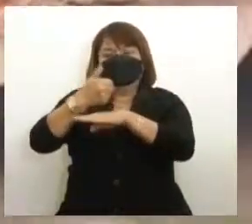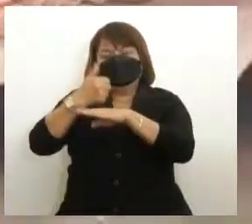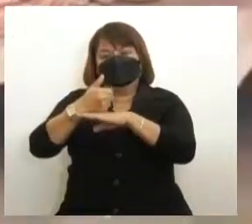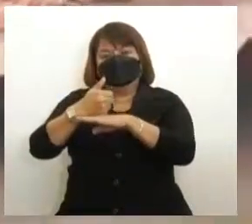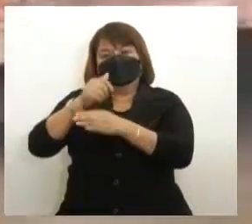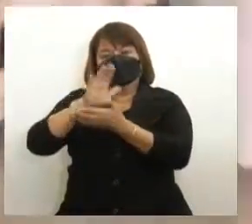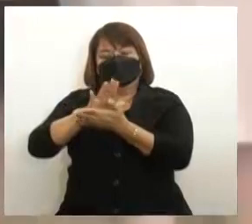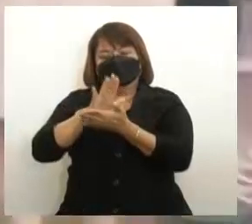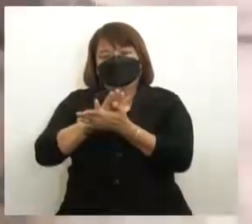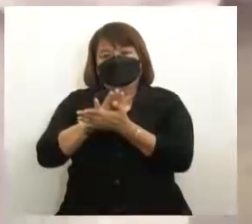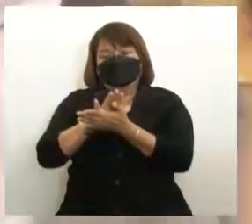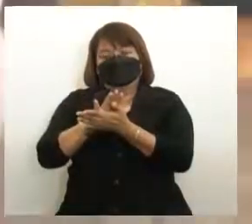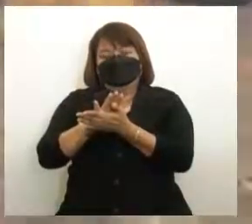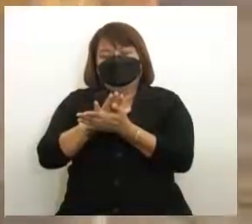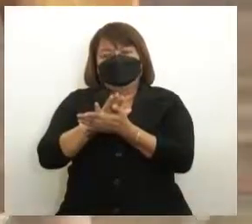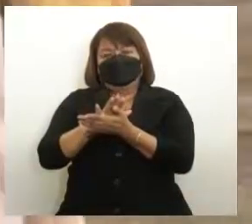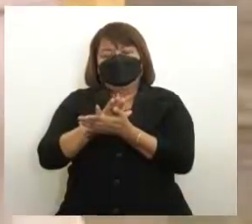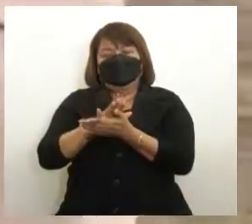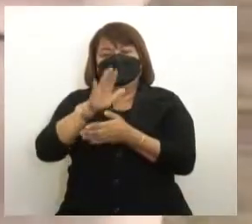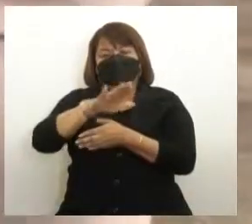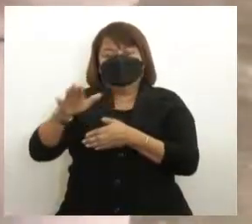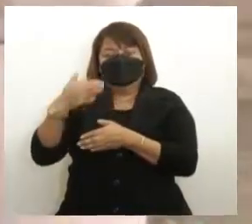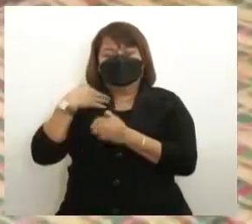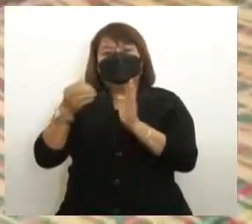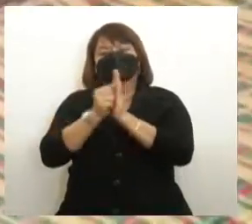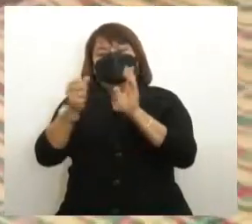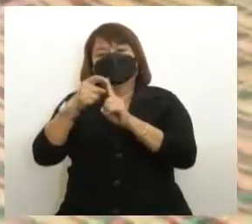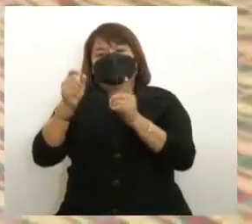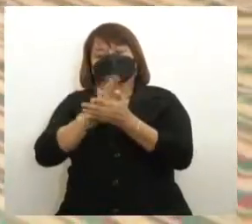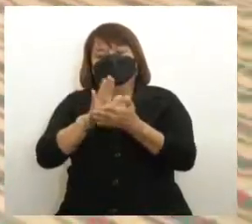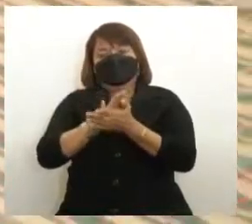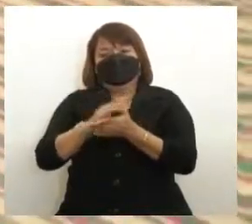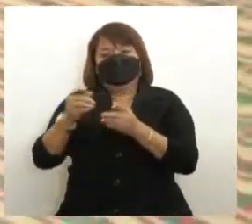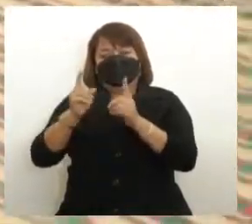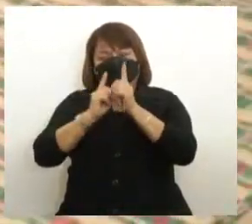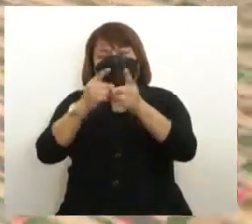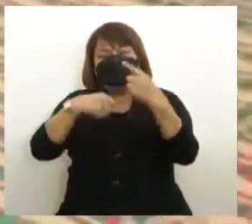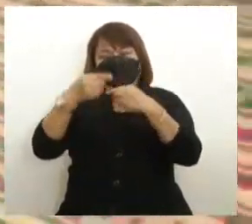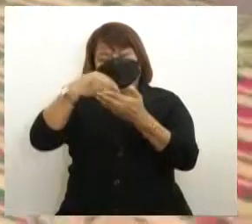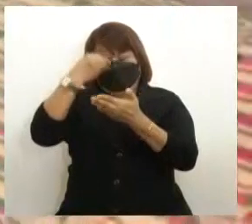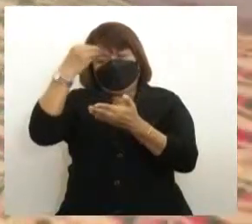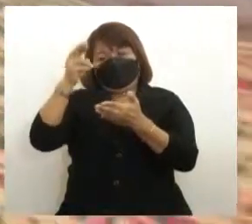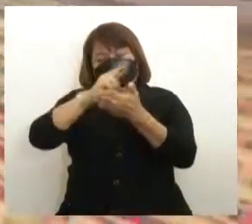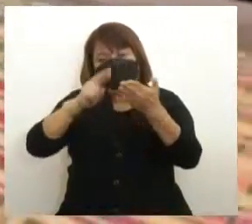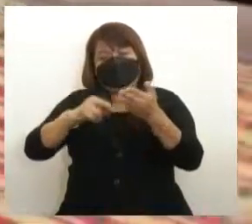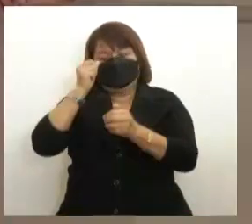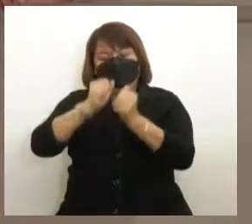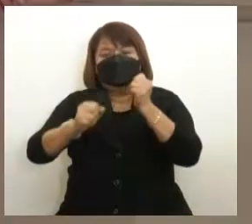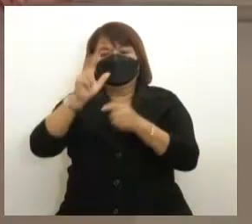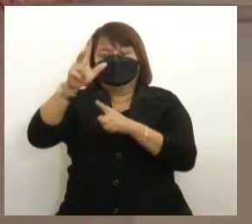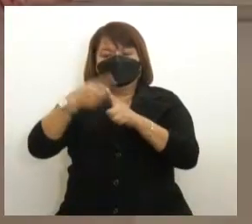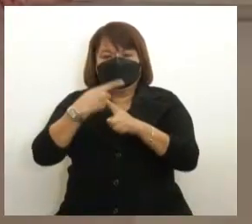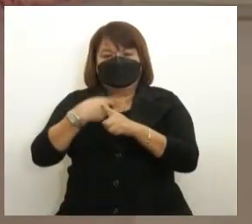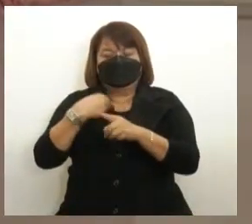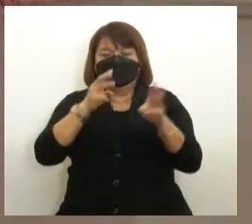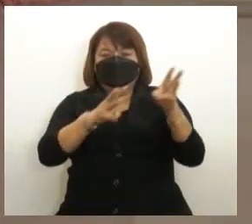ะฮะที่มีเด็กกลุ่มเสี่ยงหรือเด็กที่ตามกลับมาเรียนให้รายงานทุก3เดือนทุกไตรมาสว่ามีกระบวน